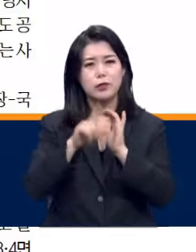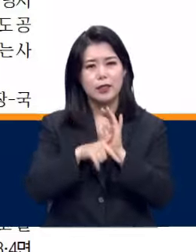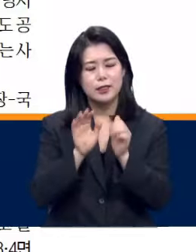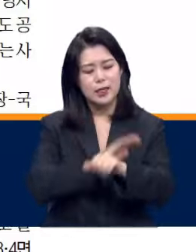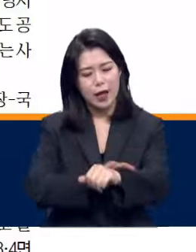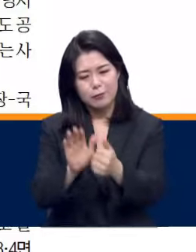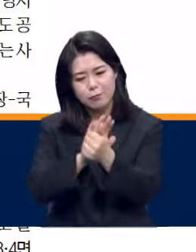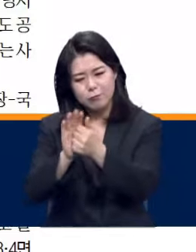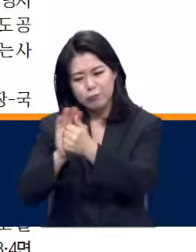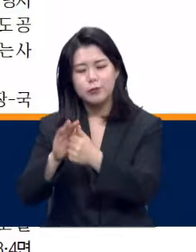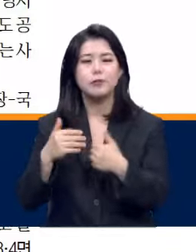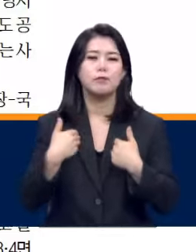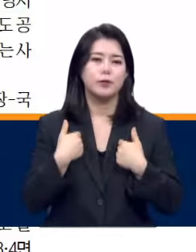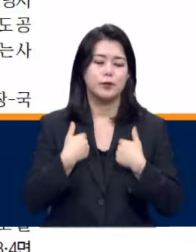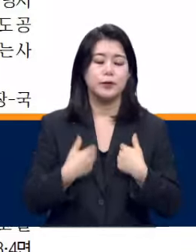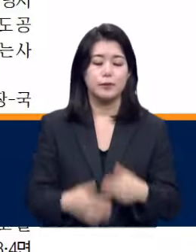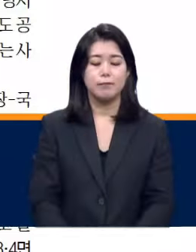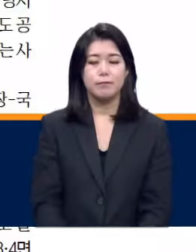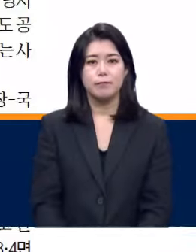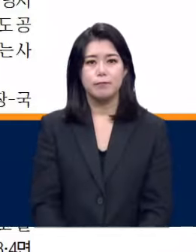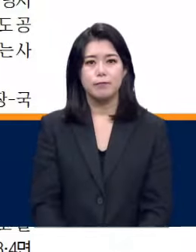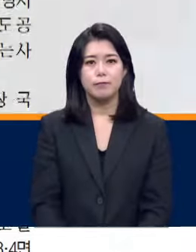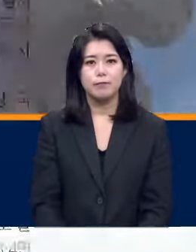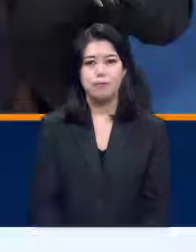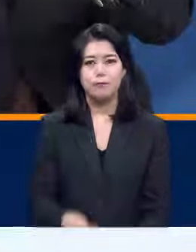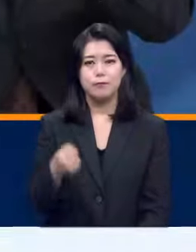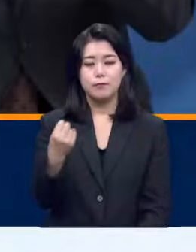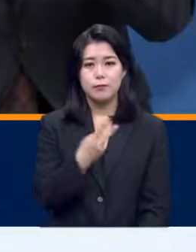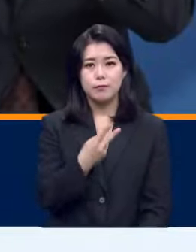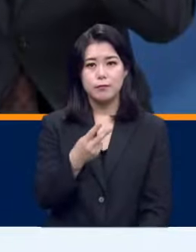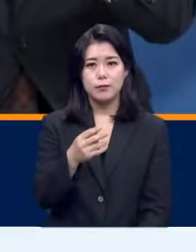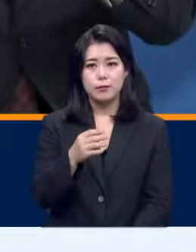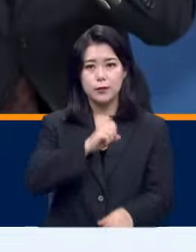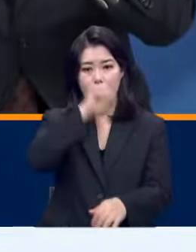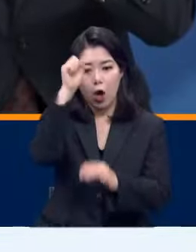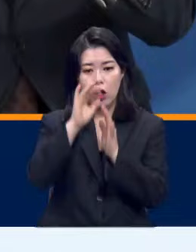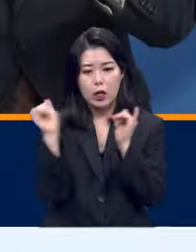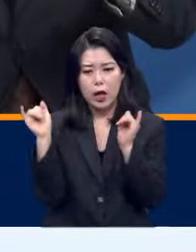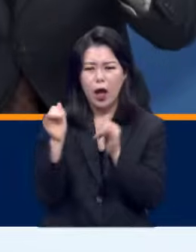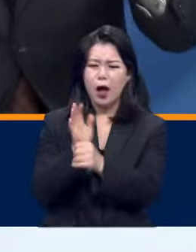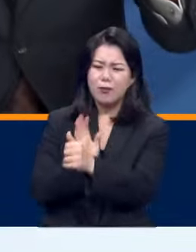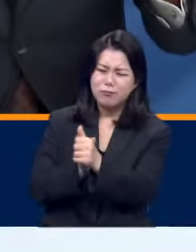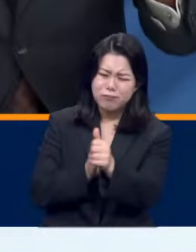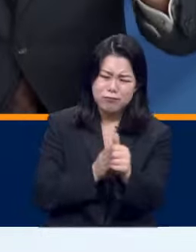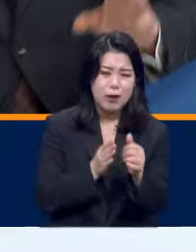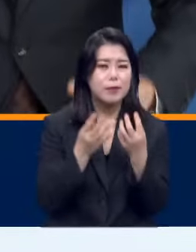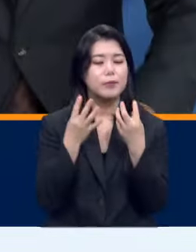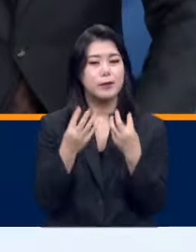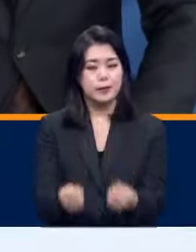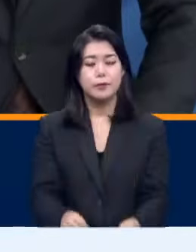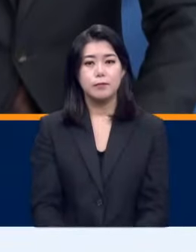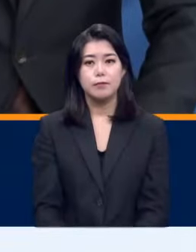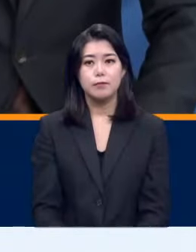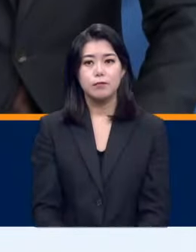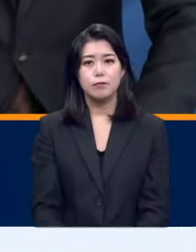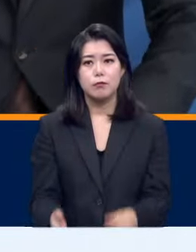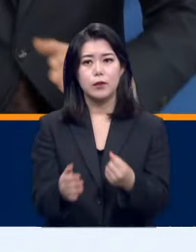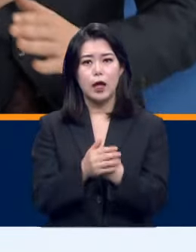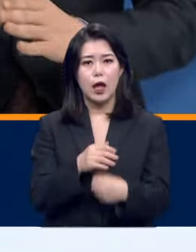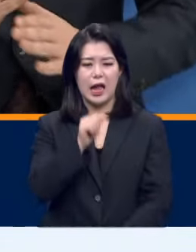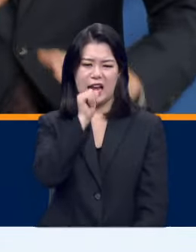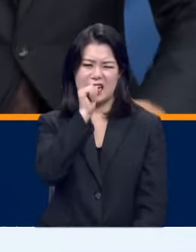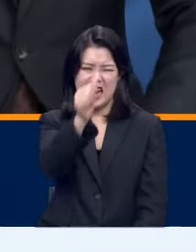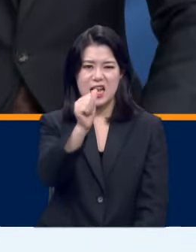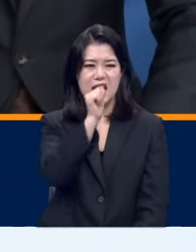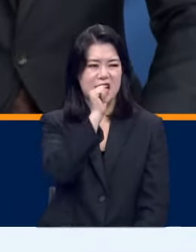예의이기도 하고요 그럼 그런 과정에서 또 이렇게 당선자들에게 부탁을 하는 분들도 수탁이 많이 있을 텐데 어 전 절대 안 돼요라고